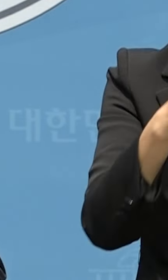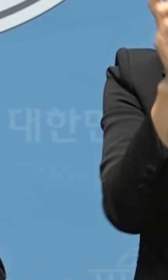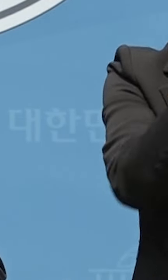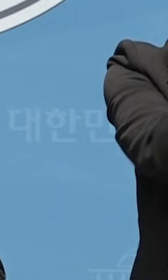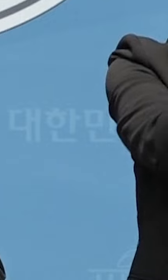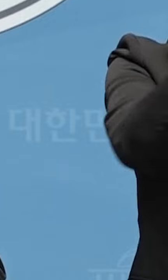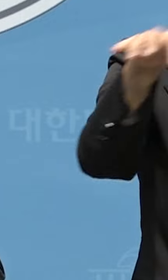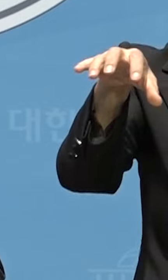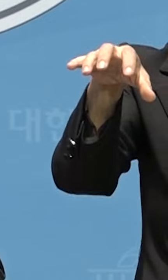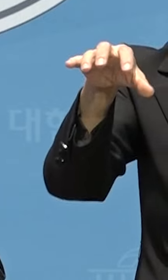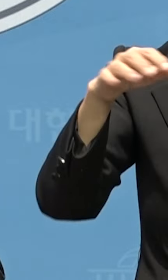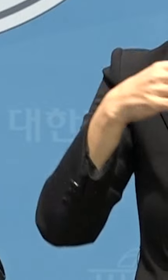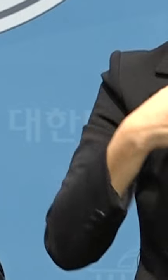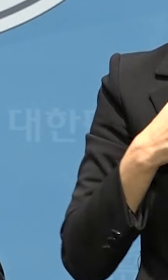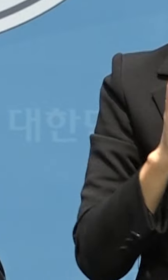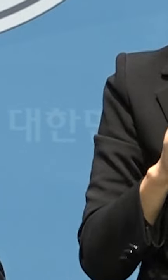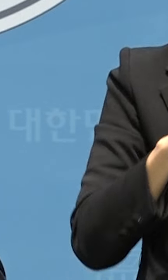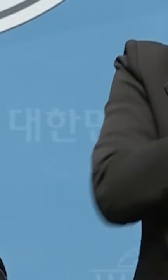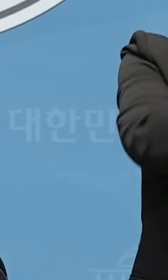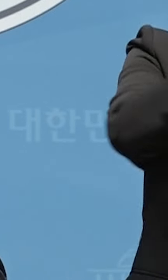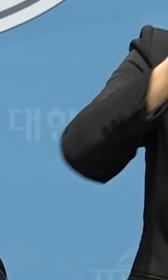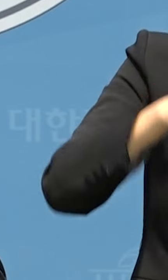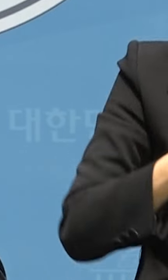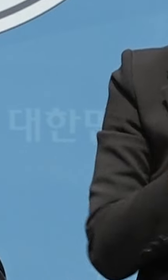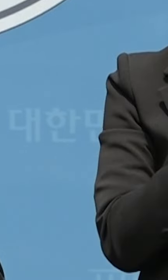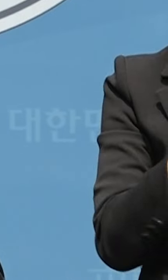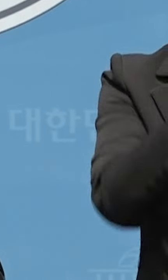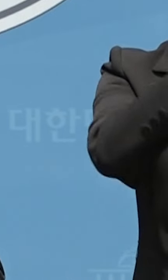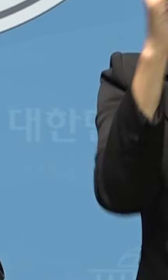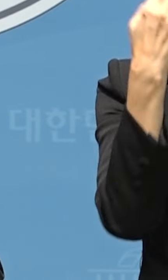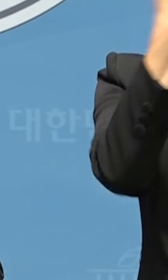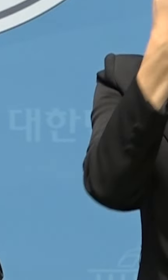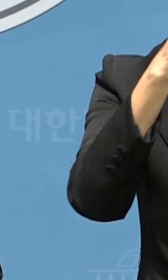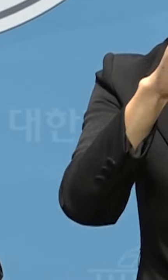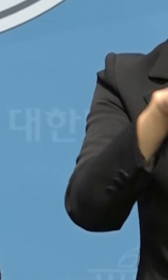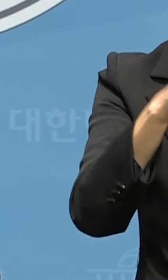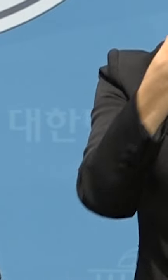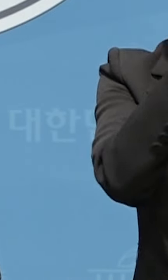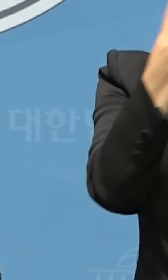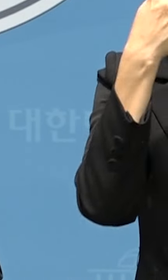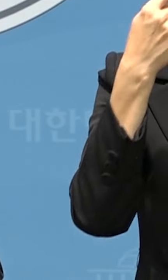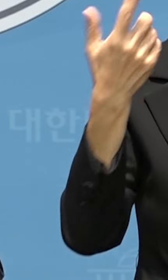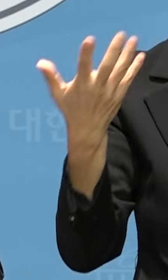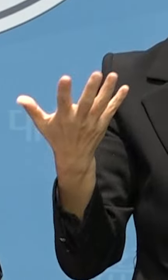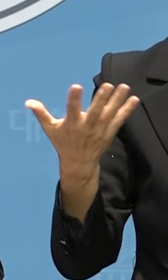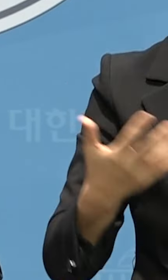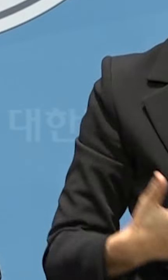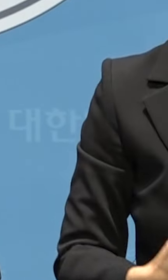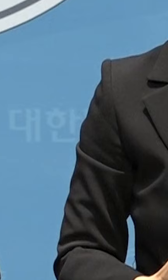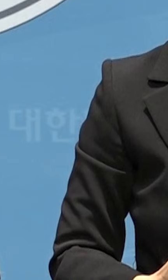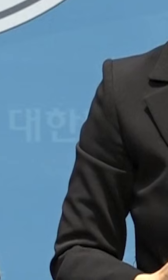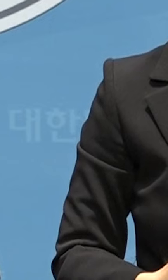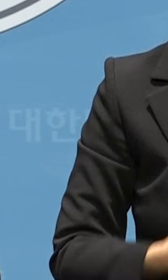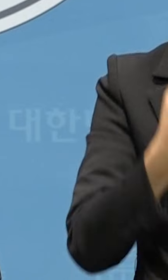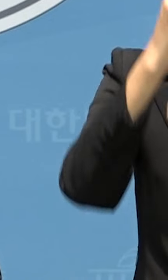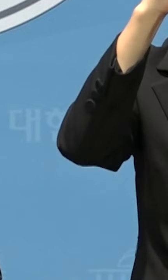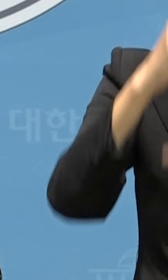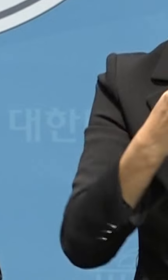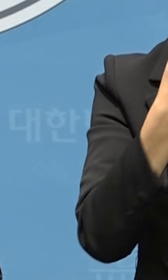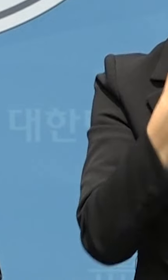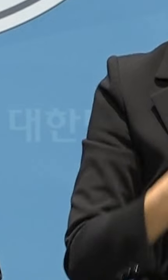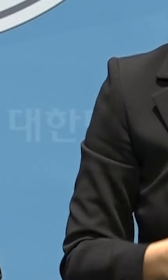대한 저의 주변인들에 대한 20여 명의 소환조사에도 증거는 고사하고 진술조차 없었습니다.